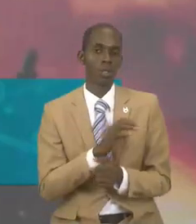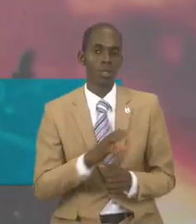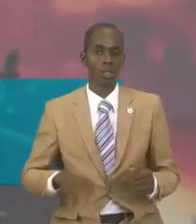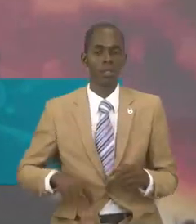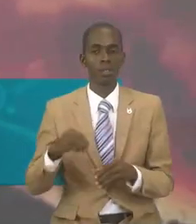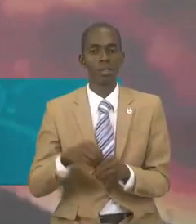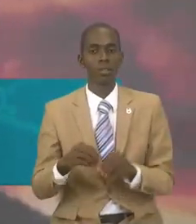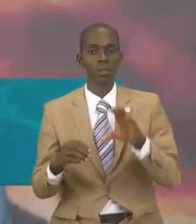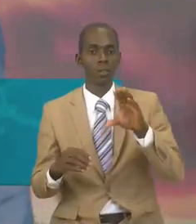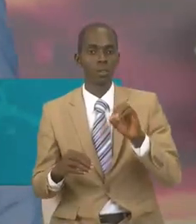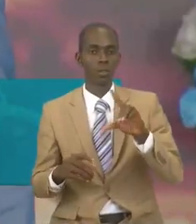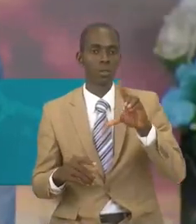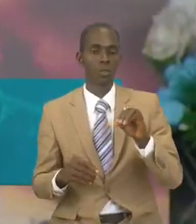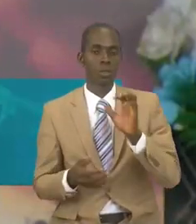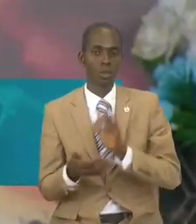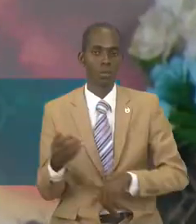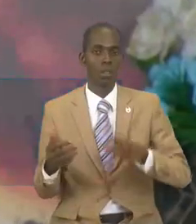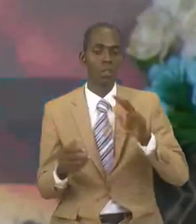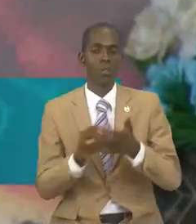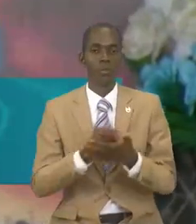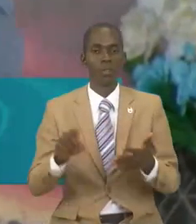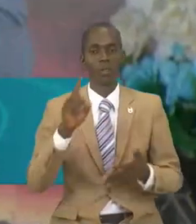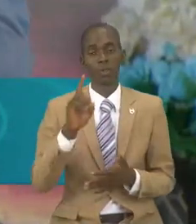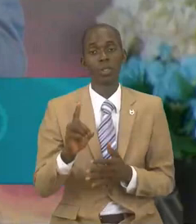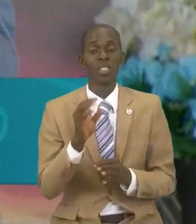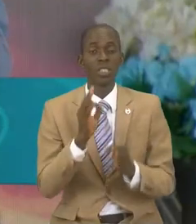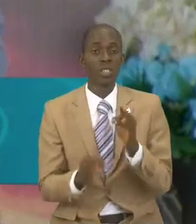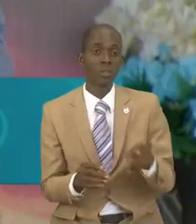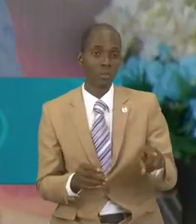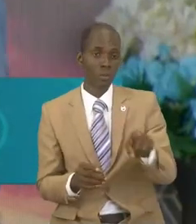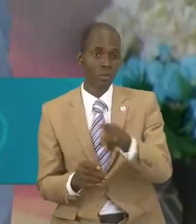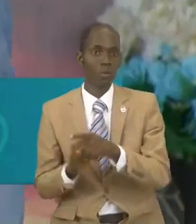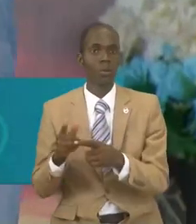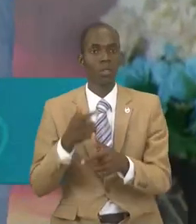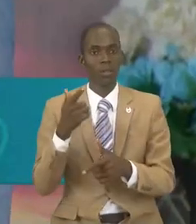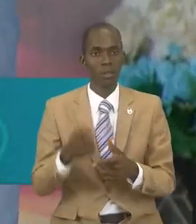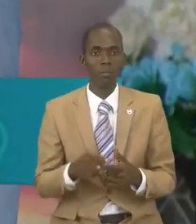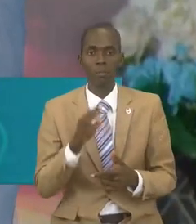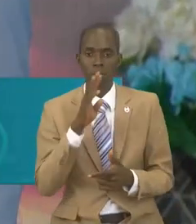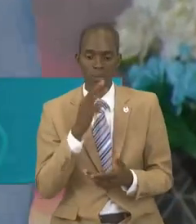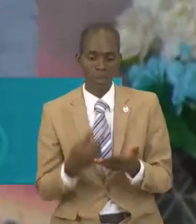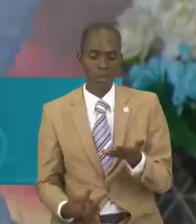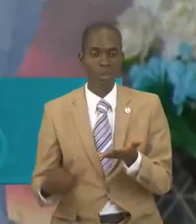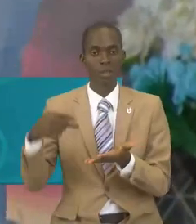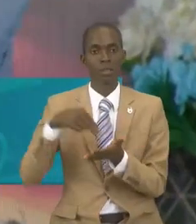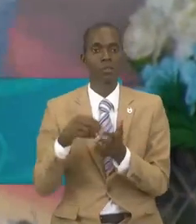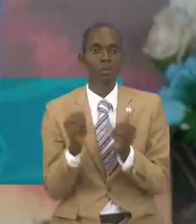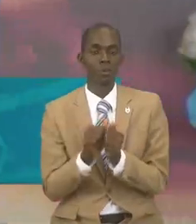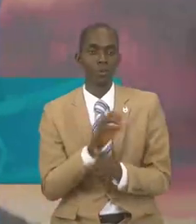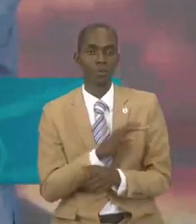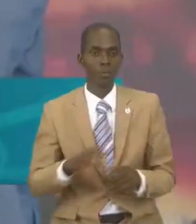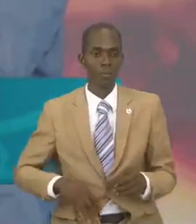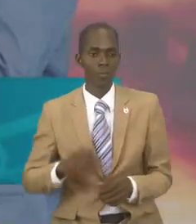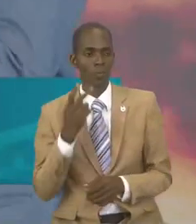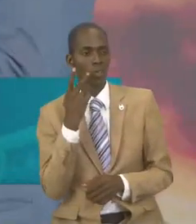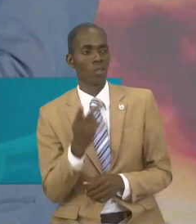au Colossiens 3. Colossiens 3, verset 1. « Si donc vous êtes ressuscités